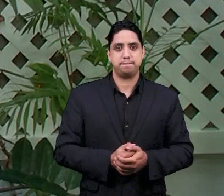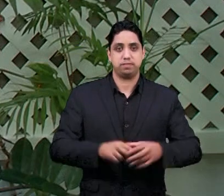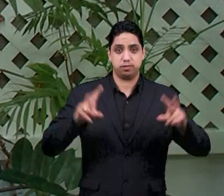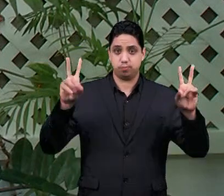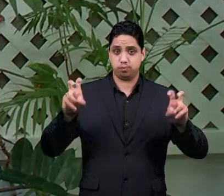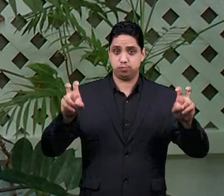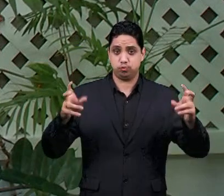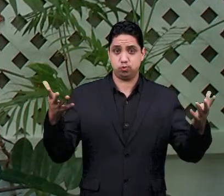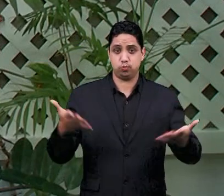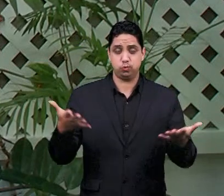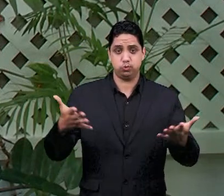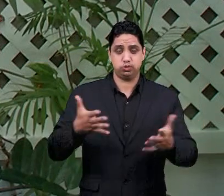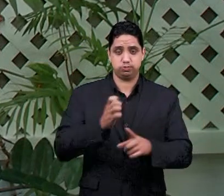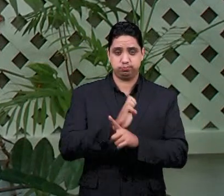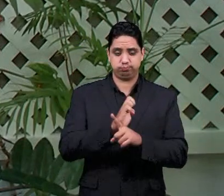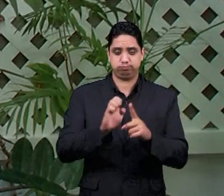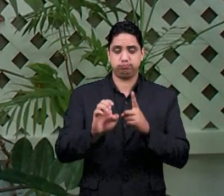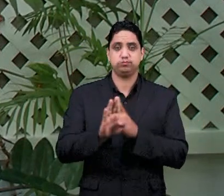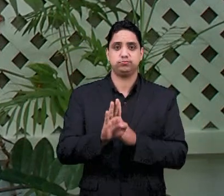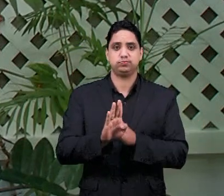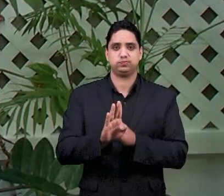au sujet